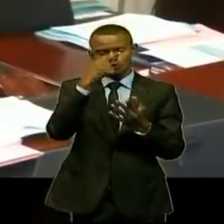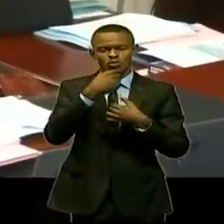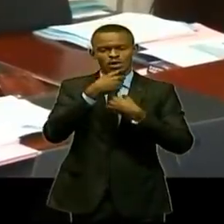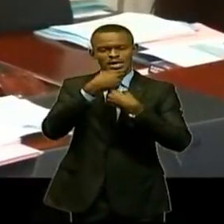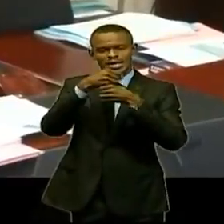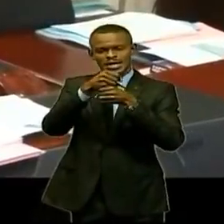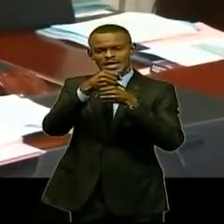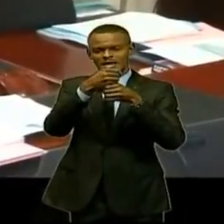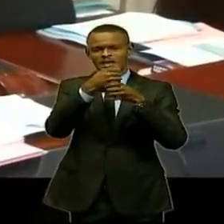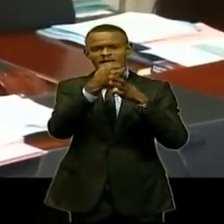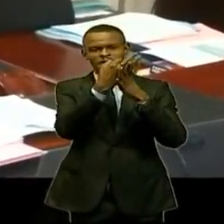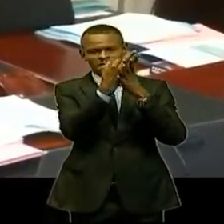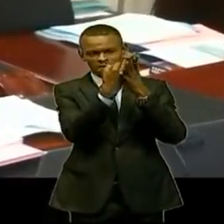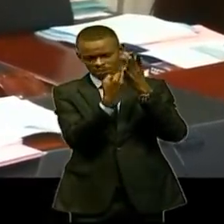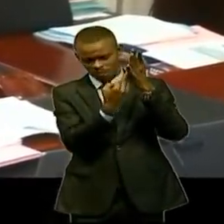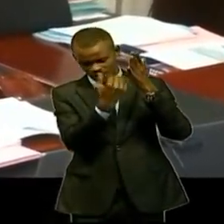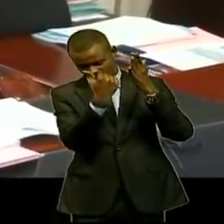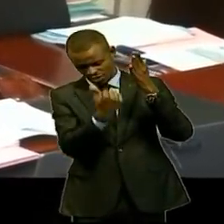Congo.